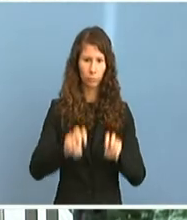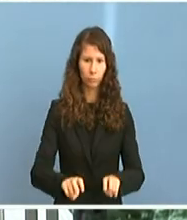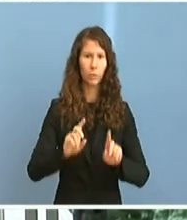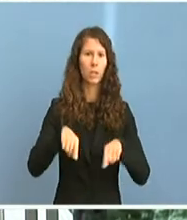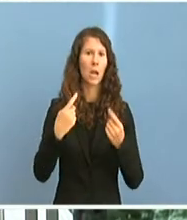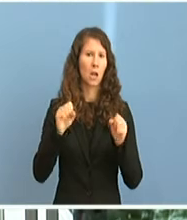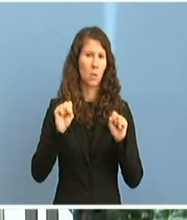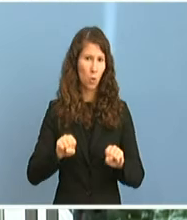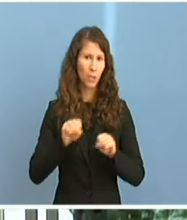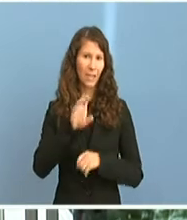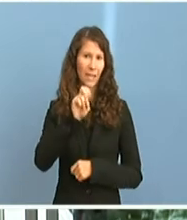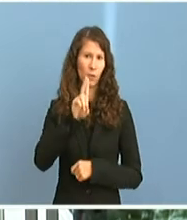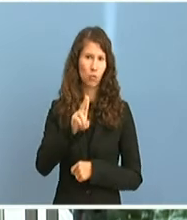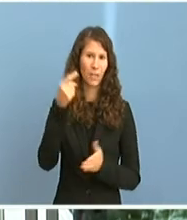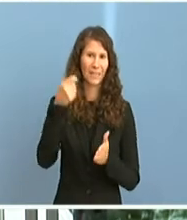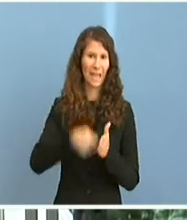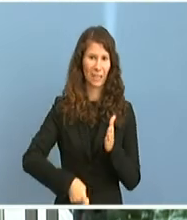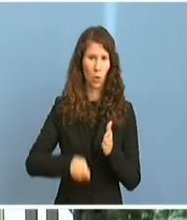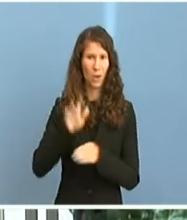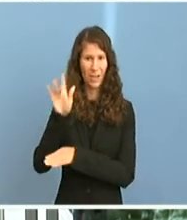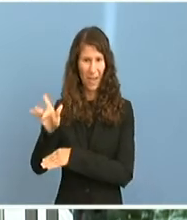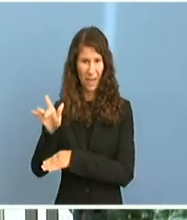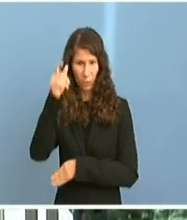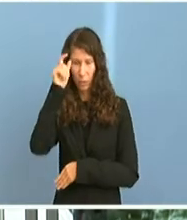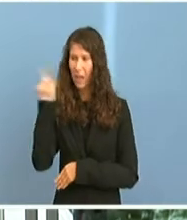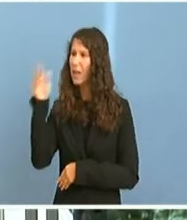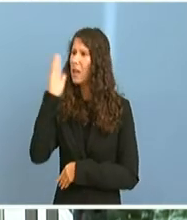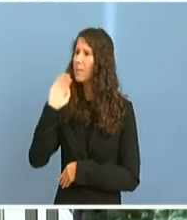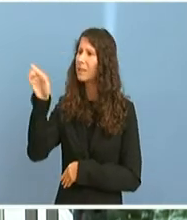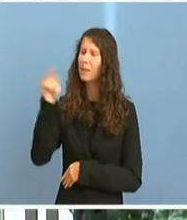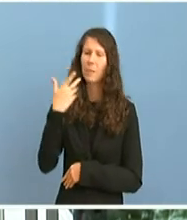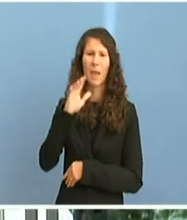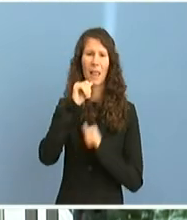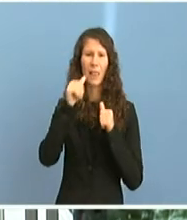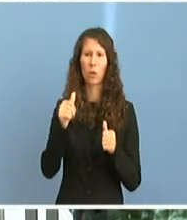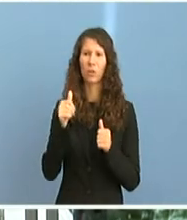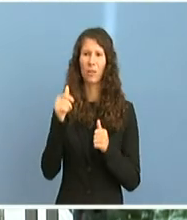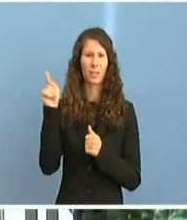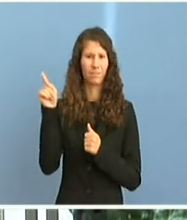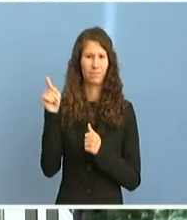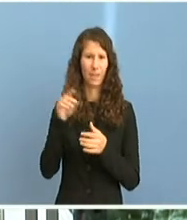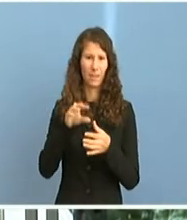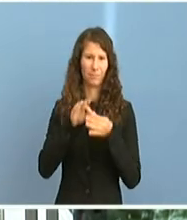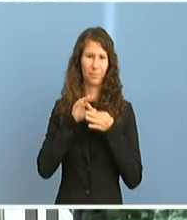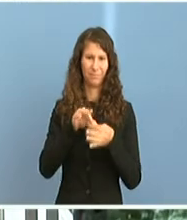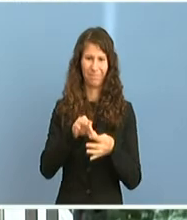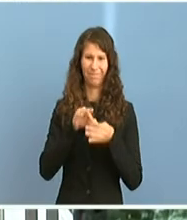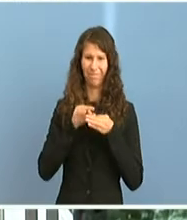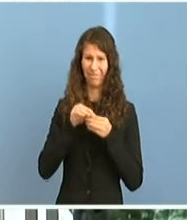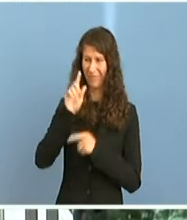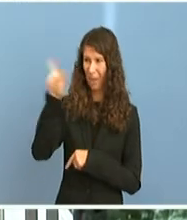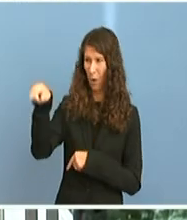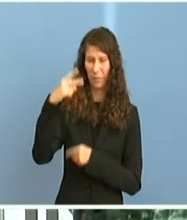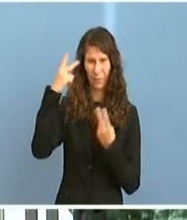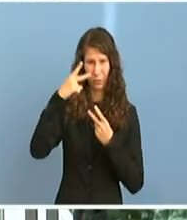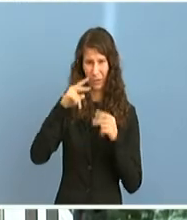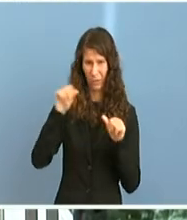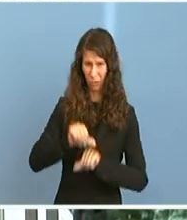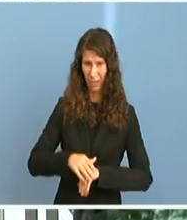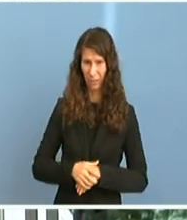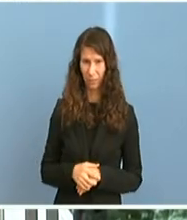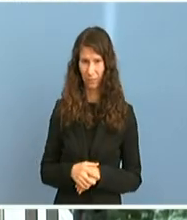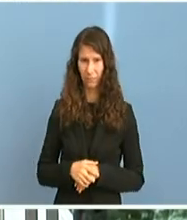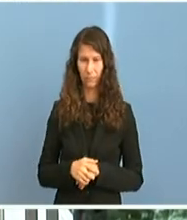mögliche EU-Sanktionen gegen die Türkei. Herr Rinke, sprechen Sie ein bisschen lauter, weil ich glaube, der Hinweis ist auf Sie bezogen, dass man Sie nicht wirklich hört.